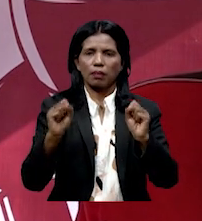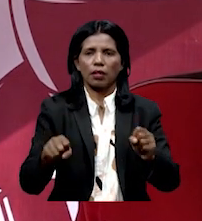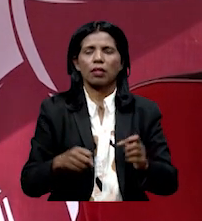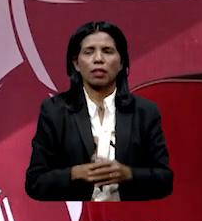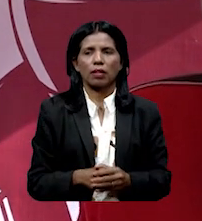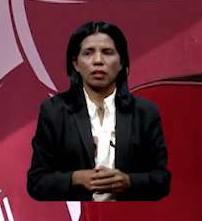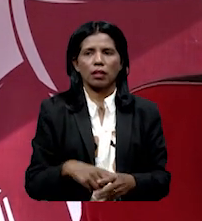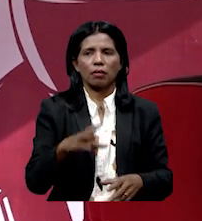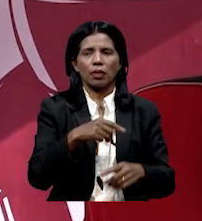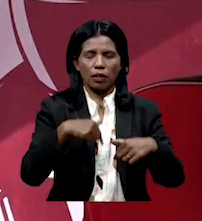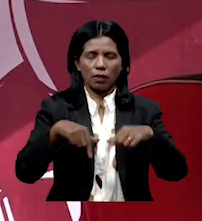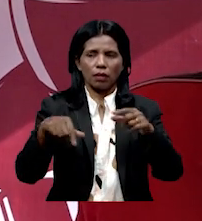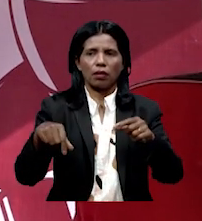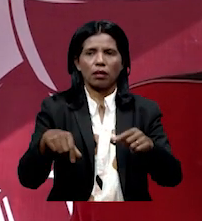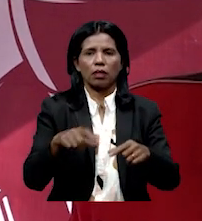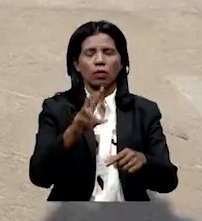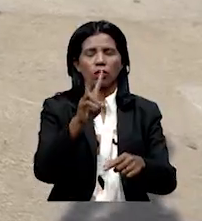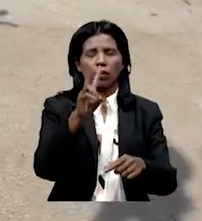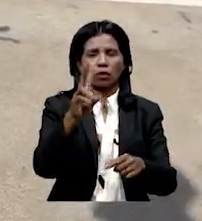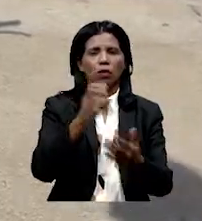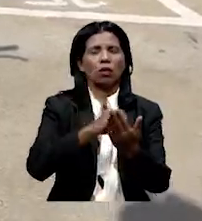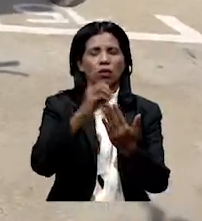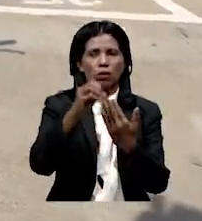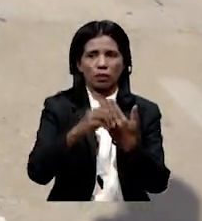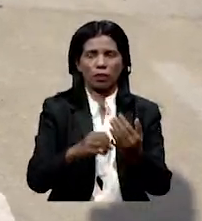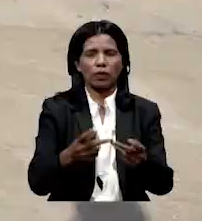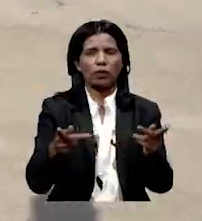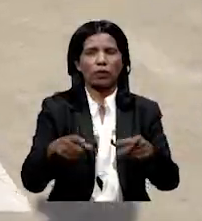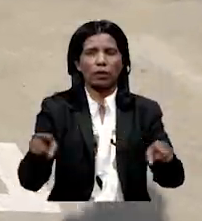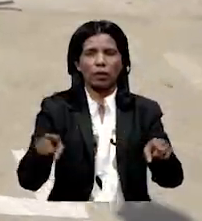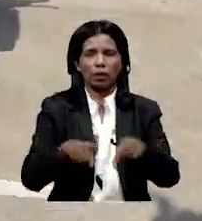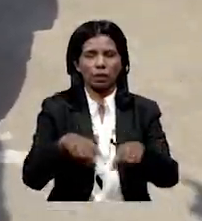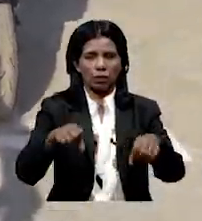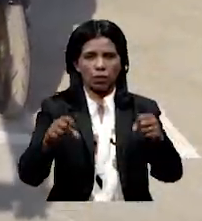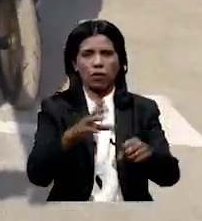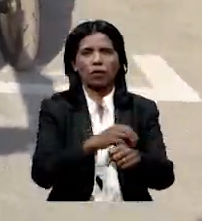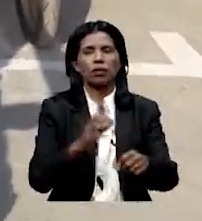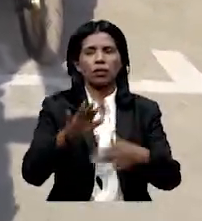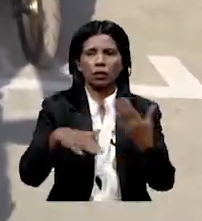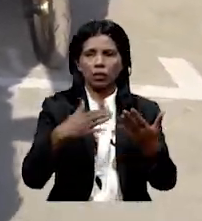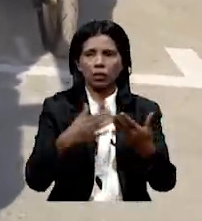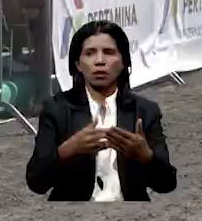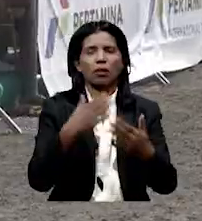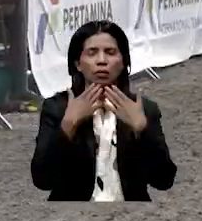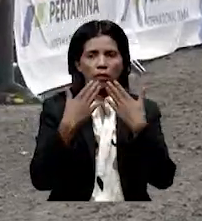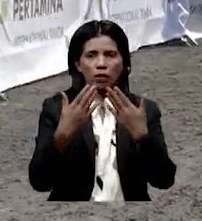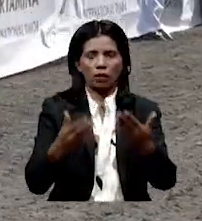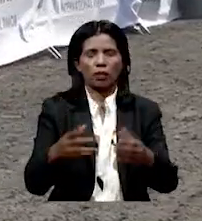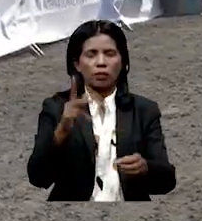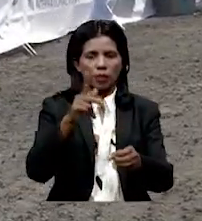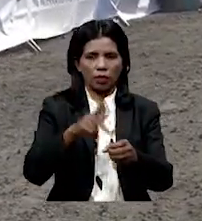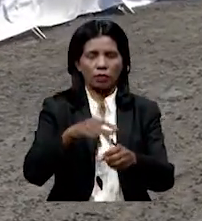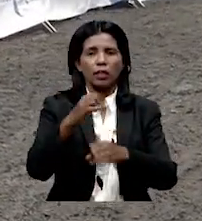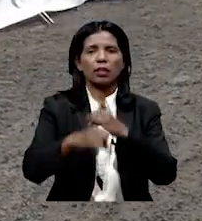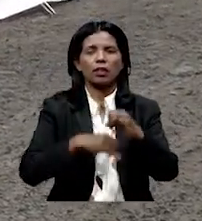apa KEFA ya, tanggal 2 Oktober. Ia Fatin Hanesan Corrida Motociclismo Siramos hatu agradece ba Pertamina